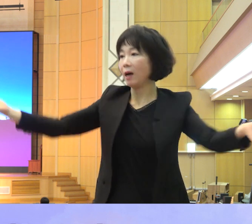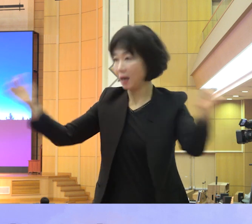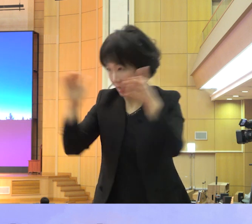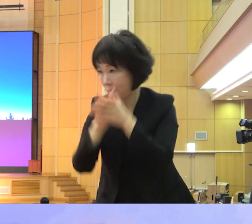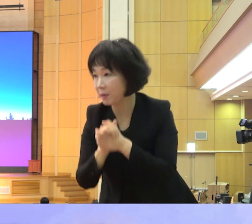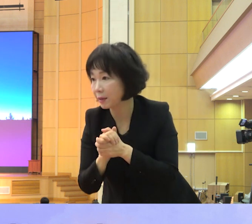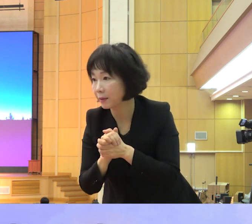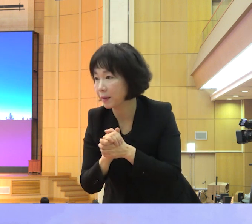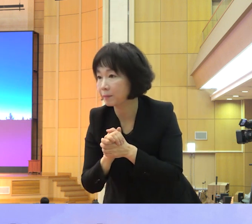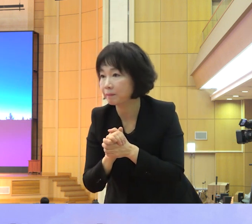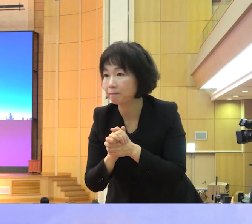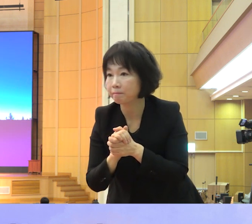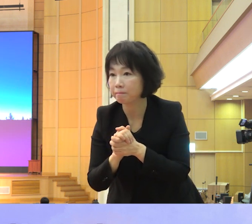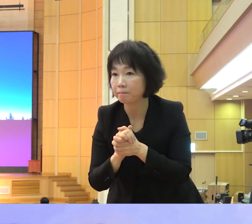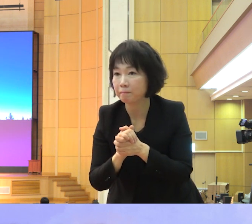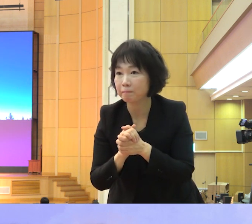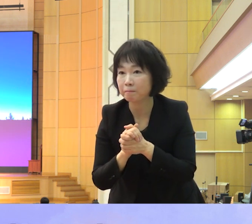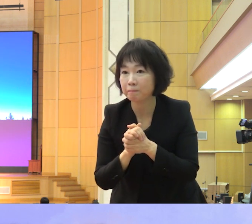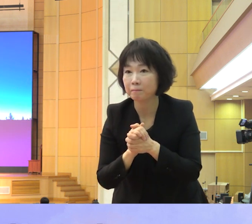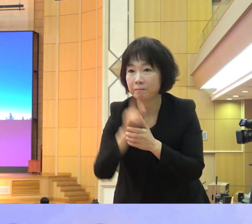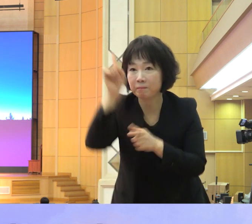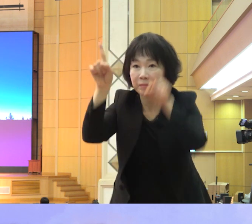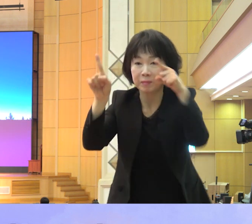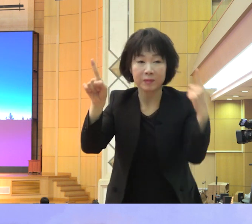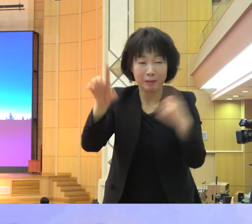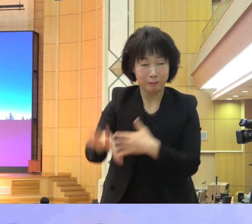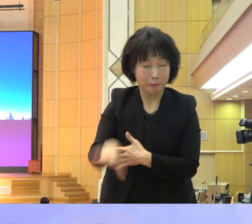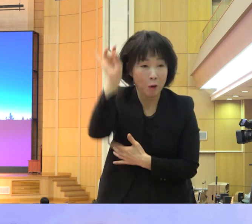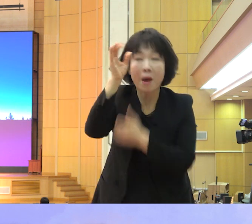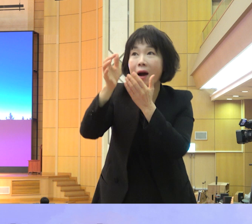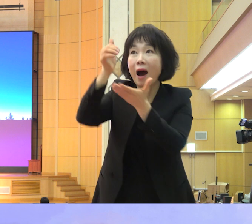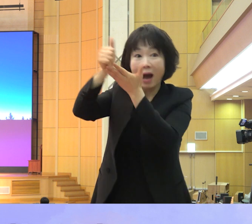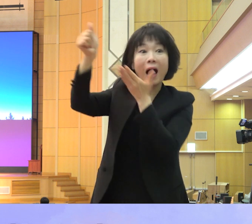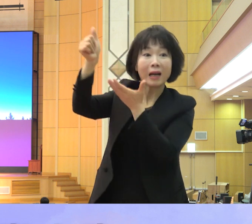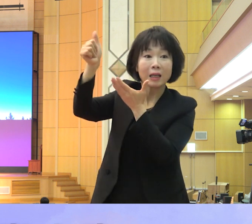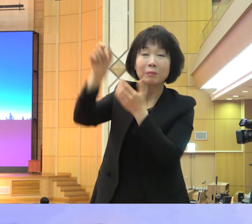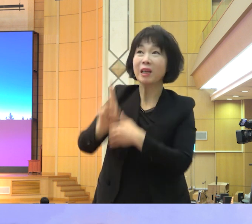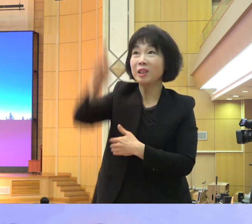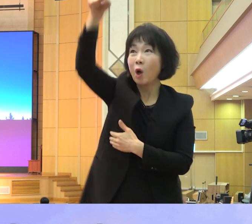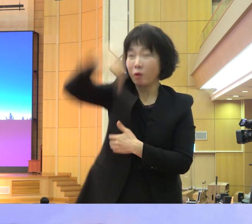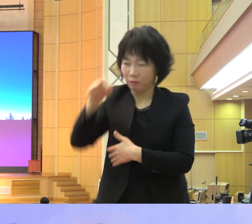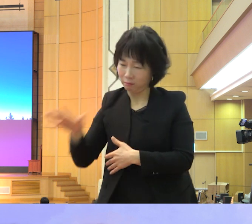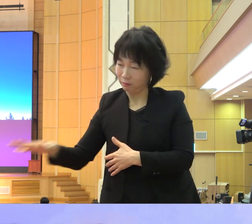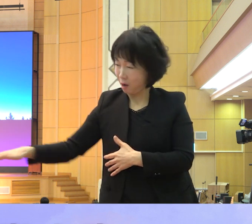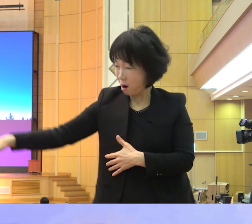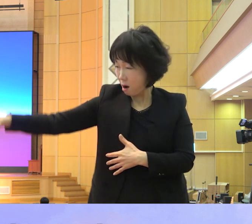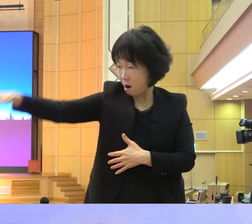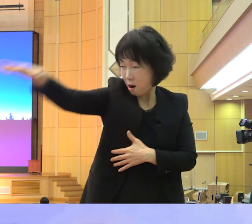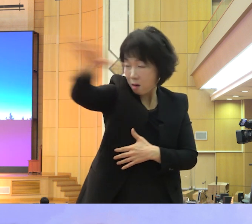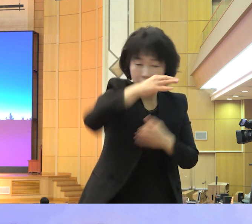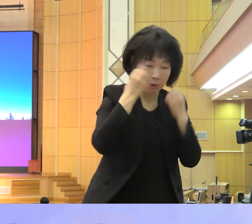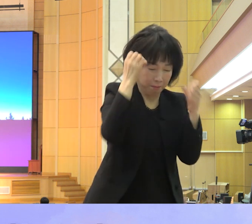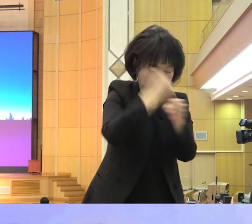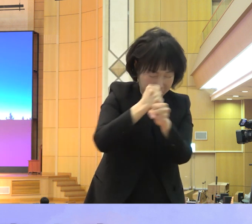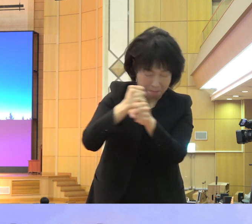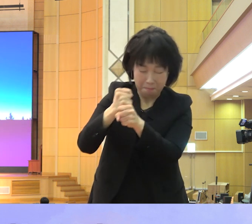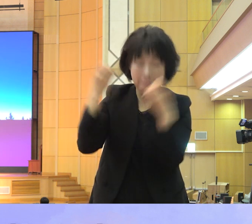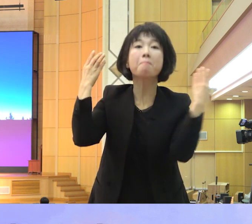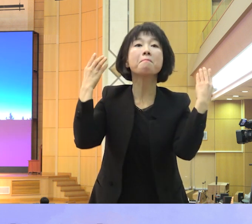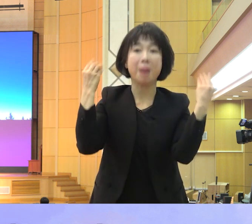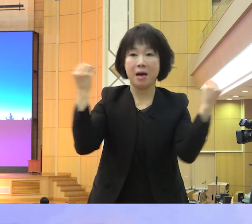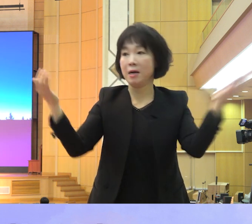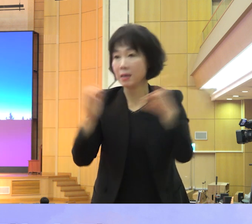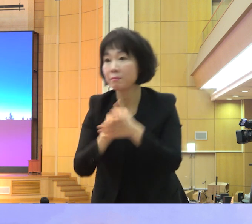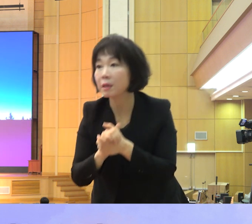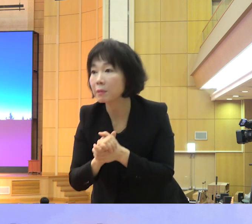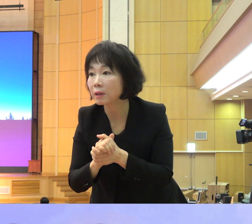말씀하고 있는 것입니다. 창세기 1장 1절에 보면 태초에 하나님이 천지를 창조하시니라.